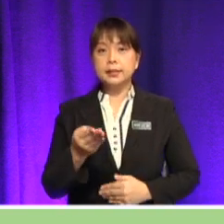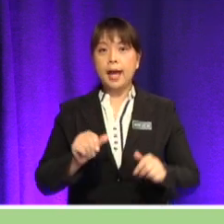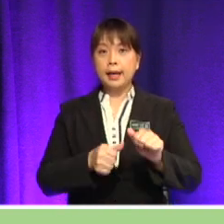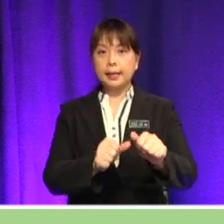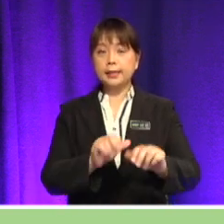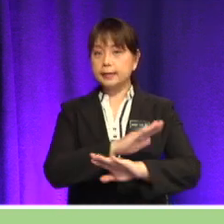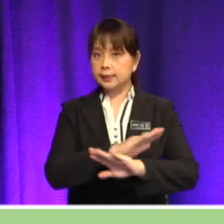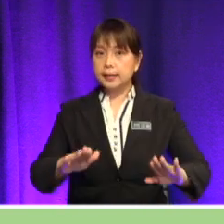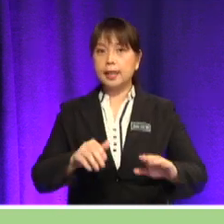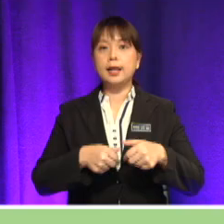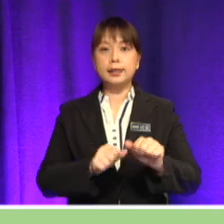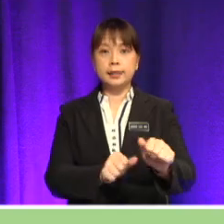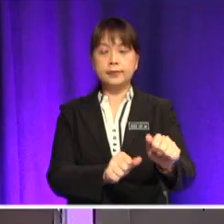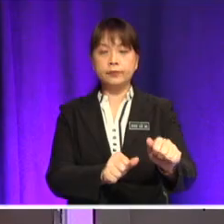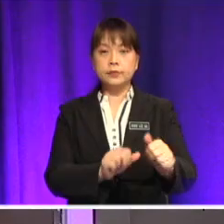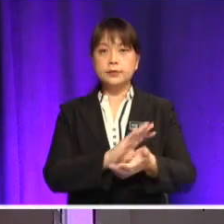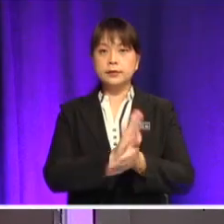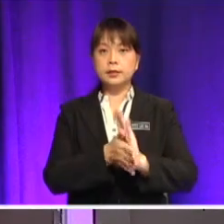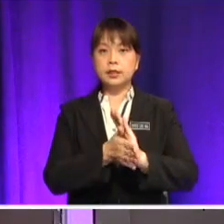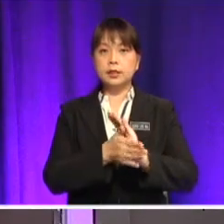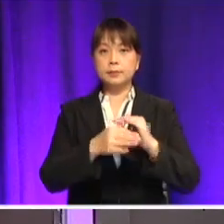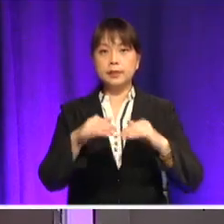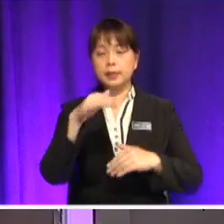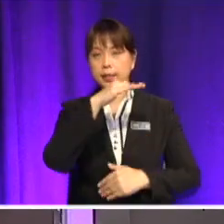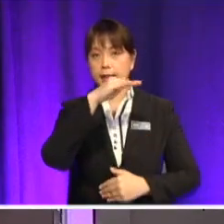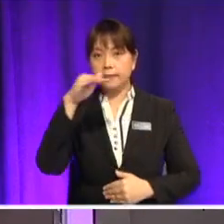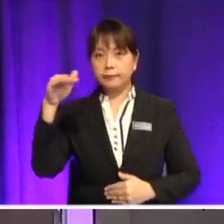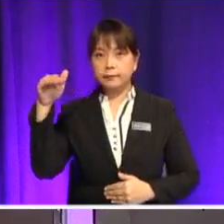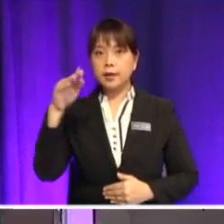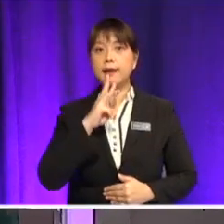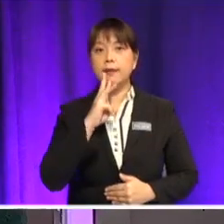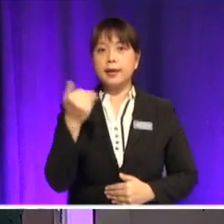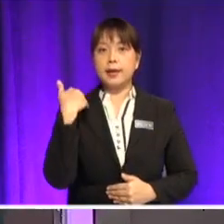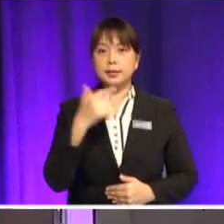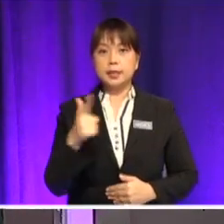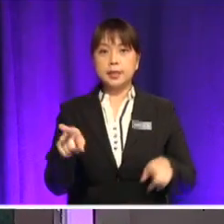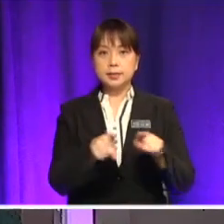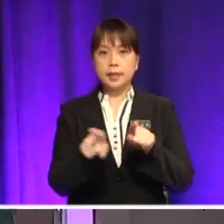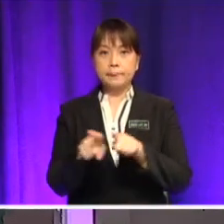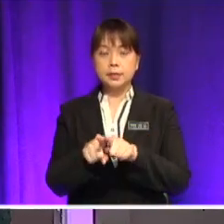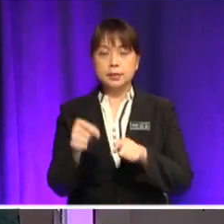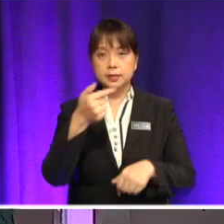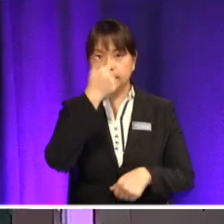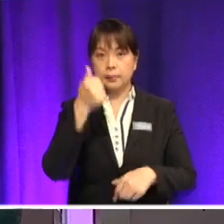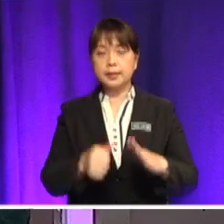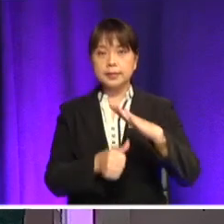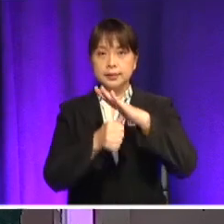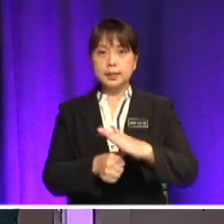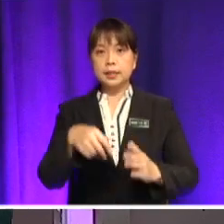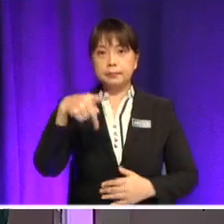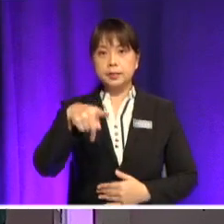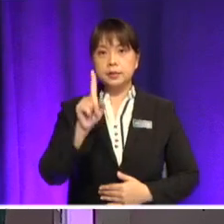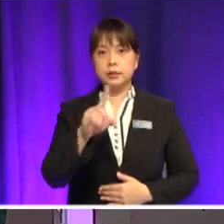punya Aras ketinggian air sama kerana tekanan bendalir di P1 p2p3